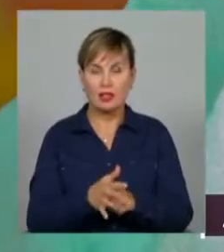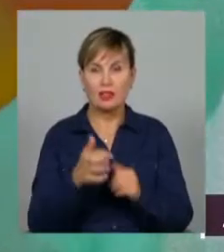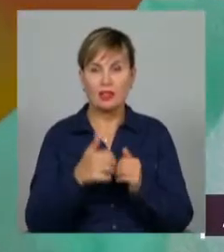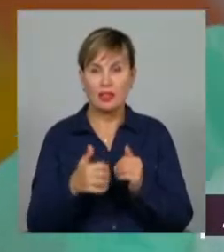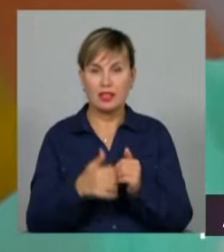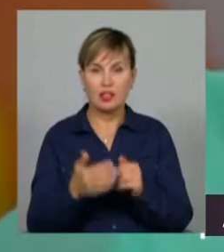степени тяжести.